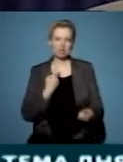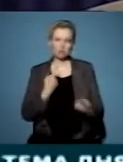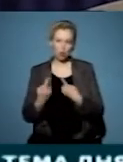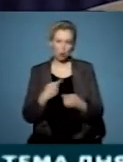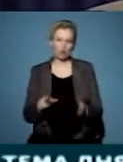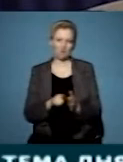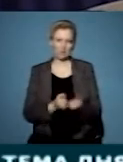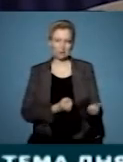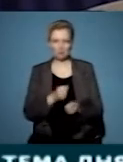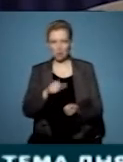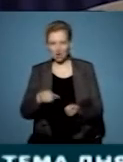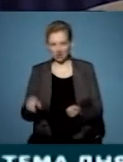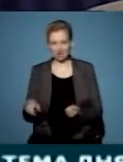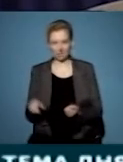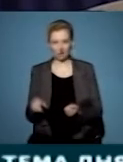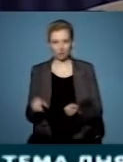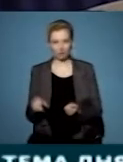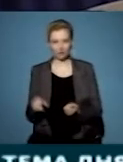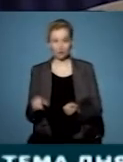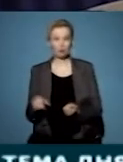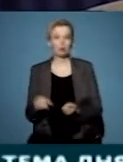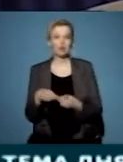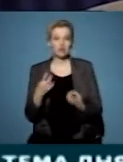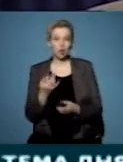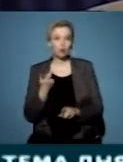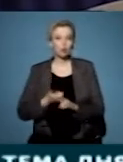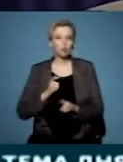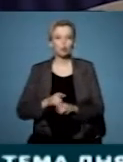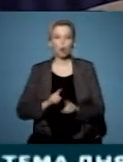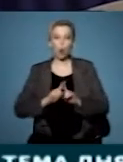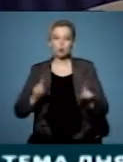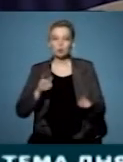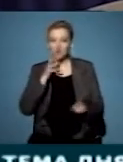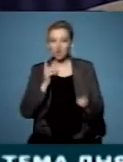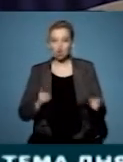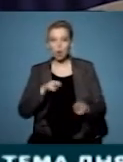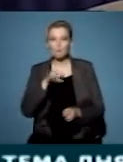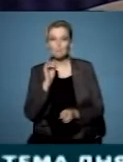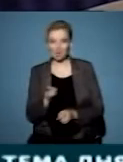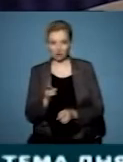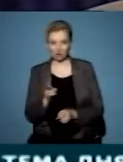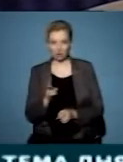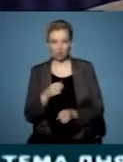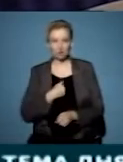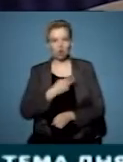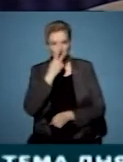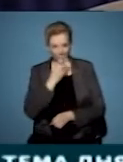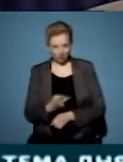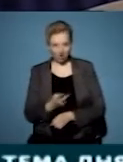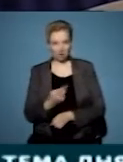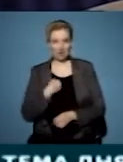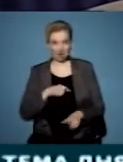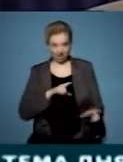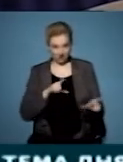з перевізниками. Звичайно, що дуже особливо в часи пік я бачила,